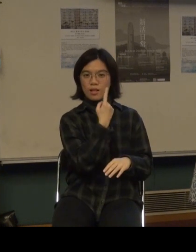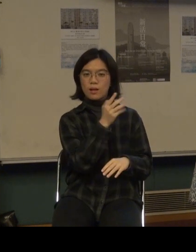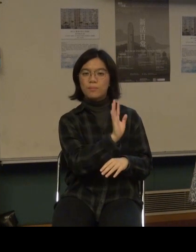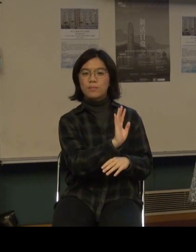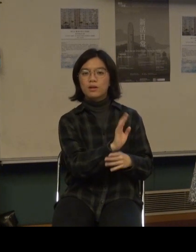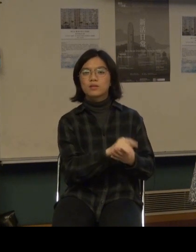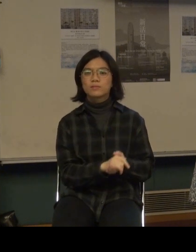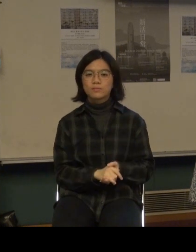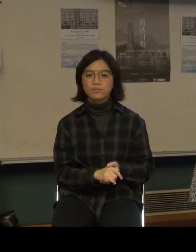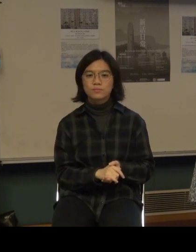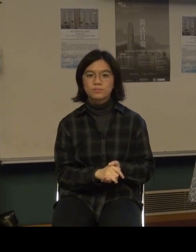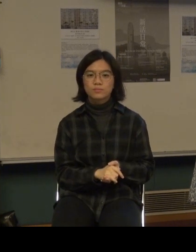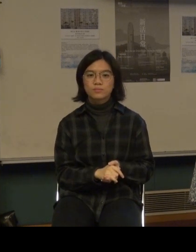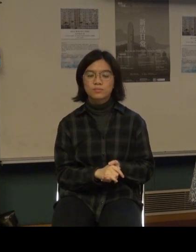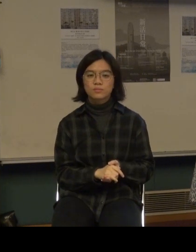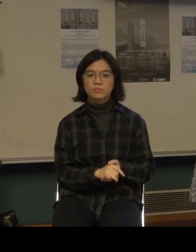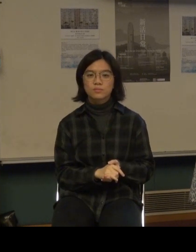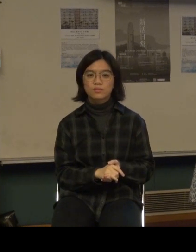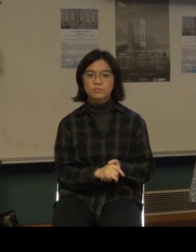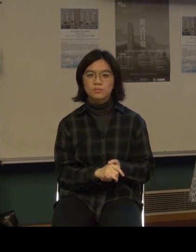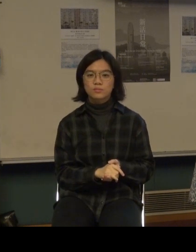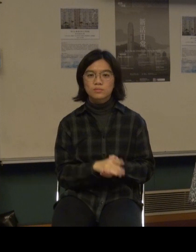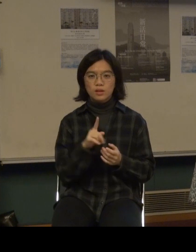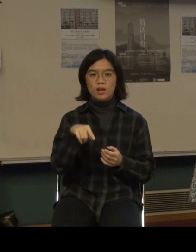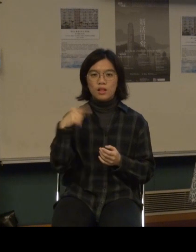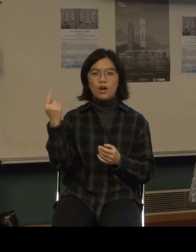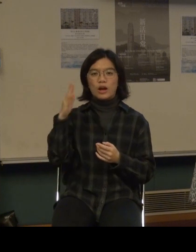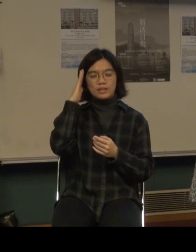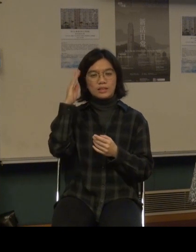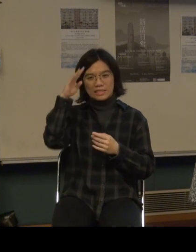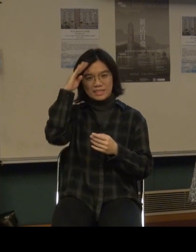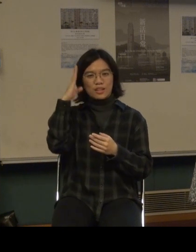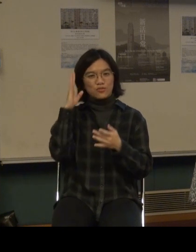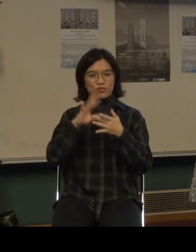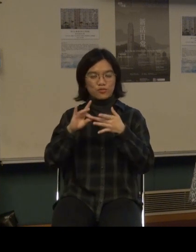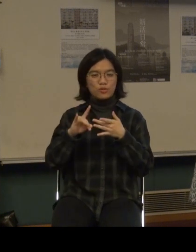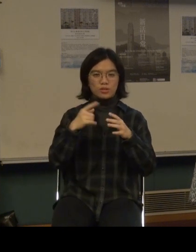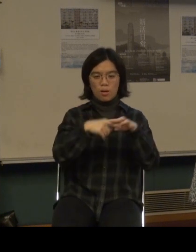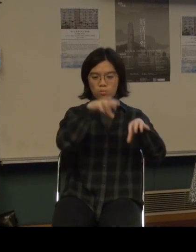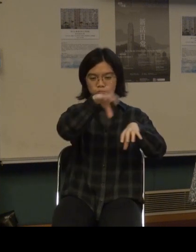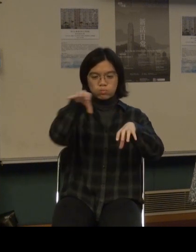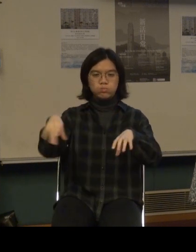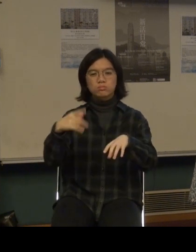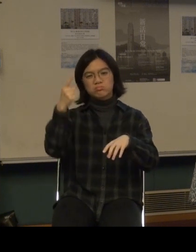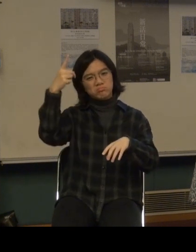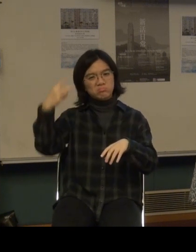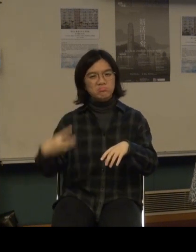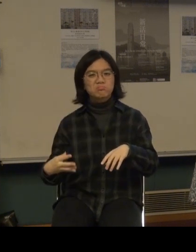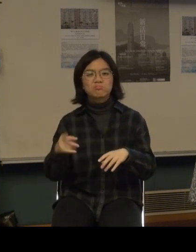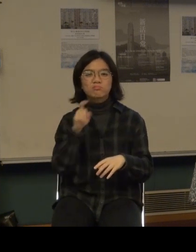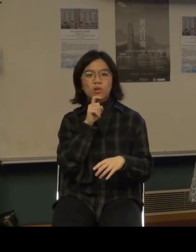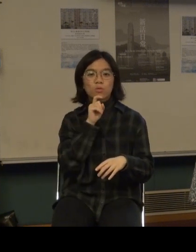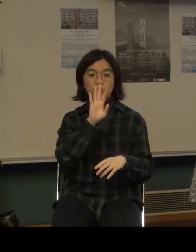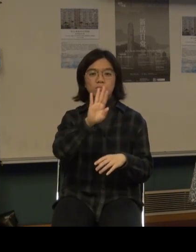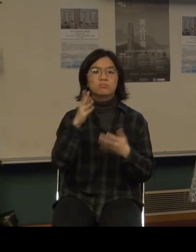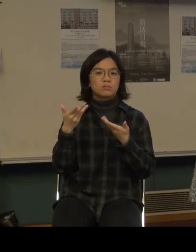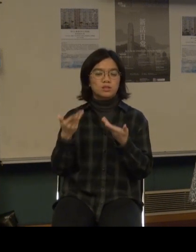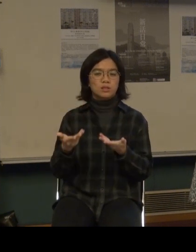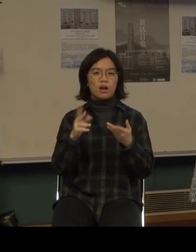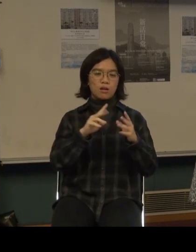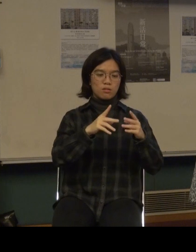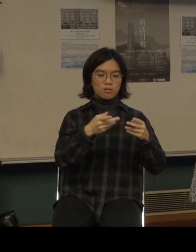原創方嗰個上環嗰個警察宿舍，其實呢啲咁嘅警察宿舍，其實政府起咗好多，即係好幾個嘅。咁啊但係而家都拆